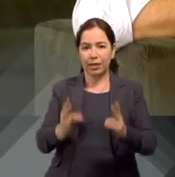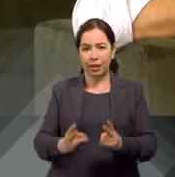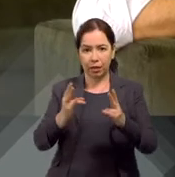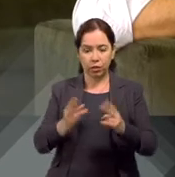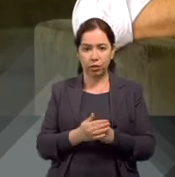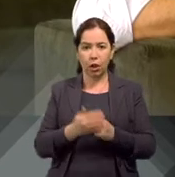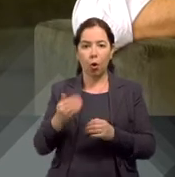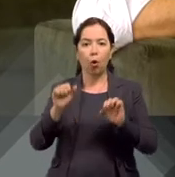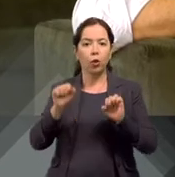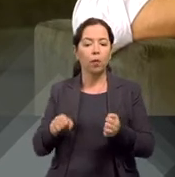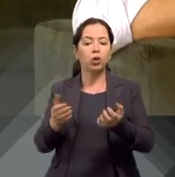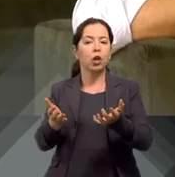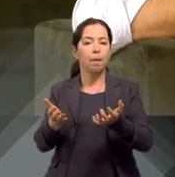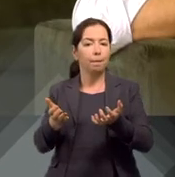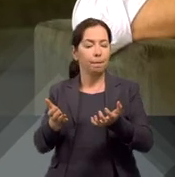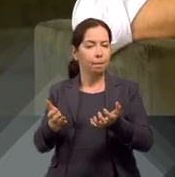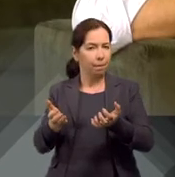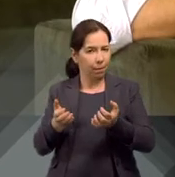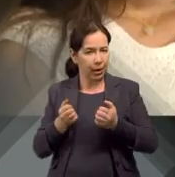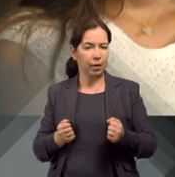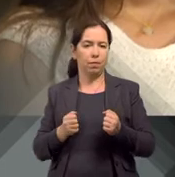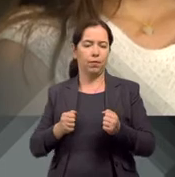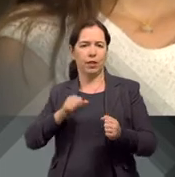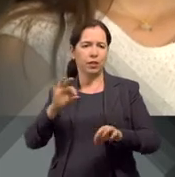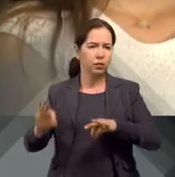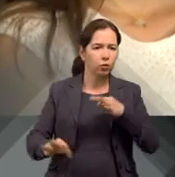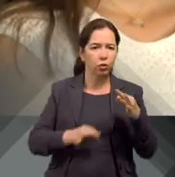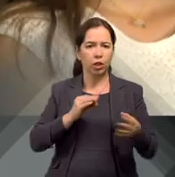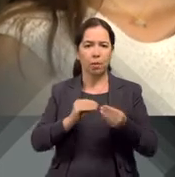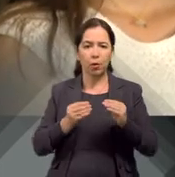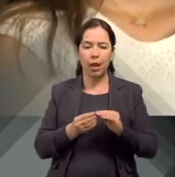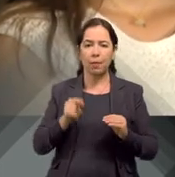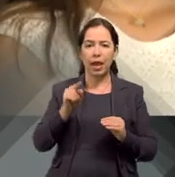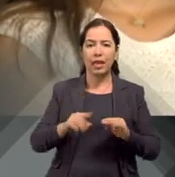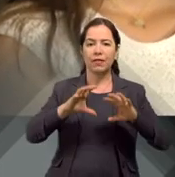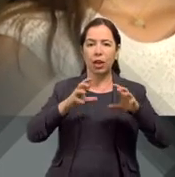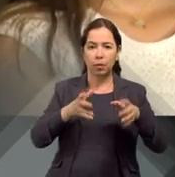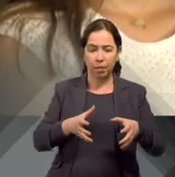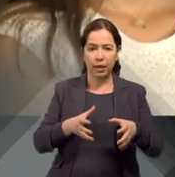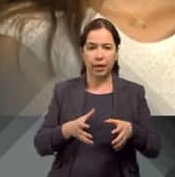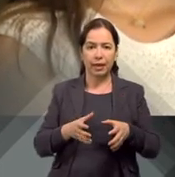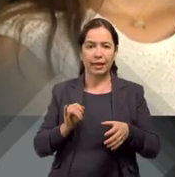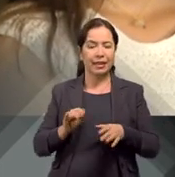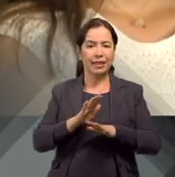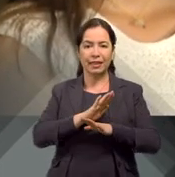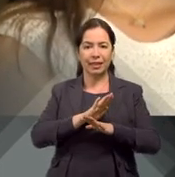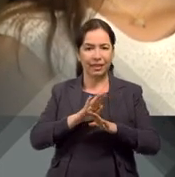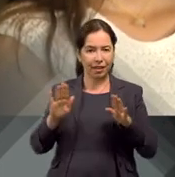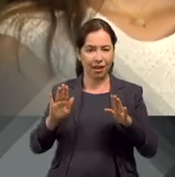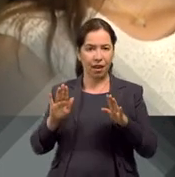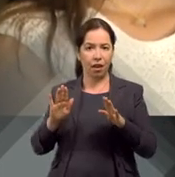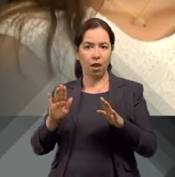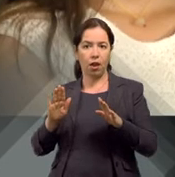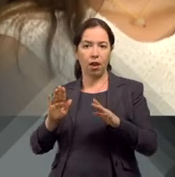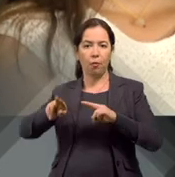Он может принять любой удар этого мира и не сводить свою жизнь к реакции на удары. Это